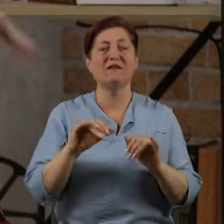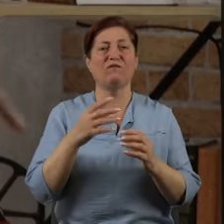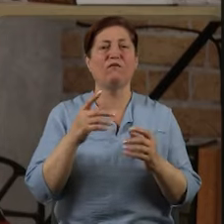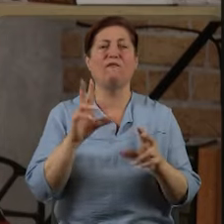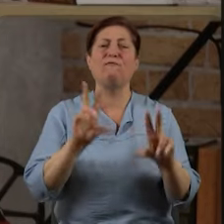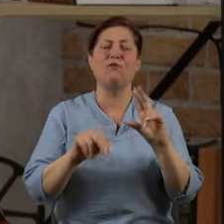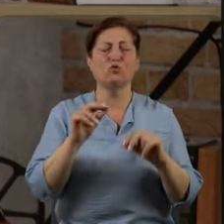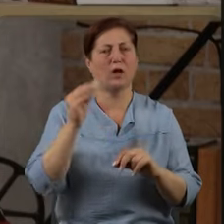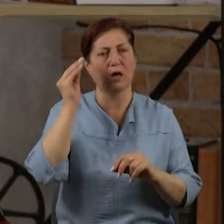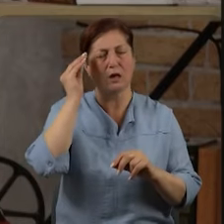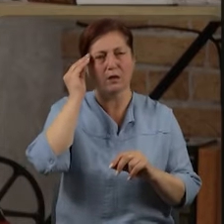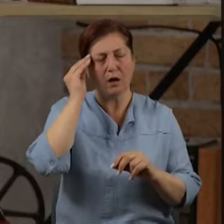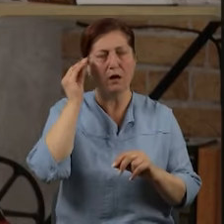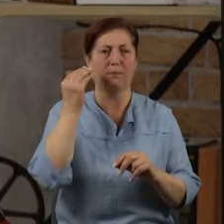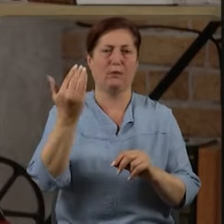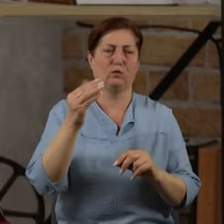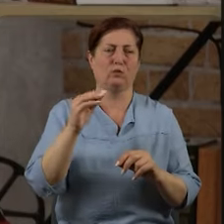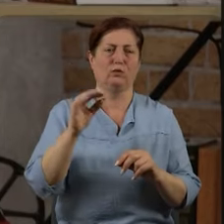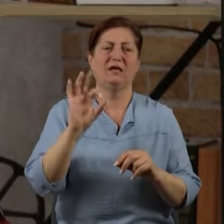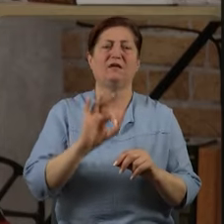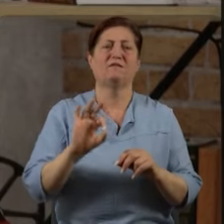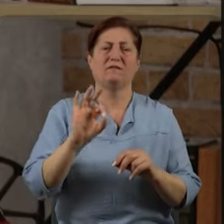գաղափարական կոնկրետ հենքի վրա, որի